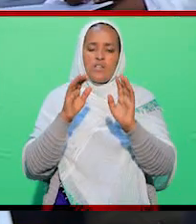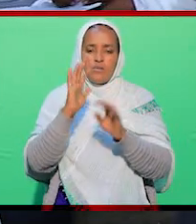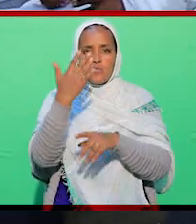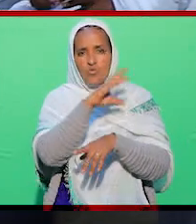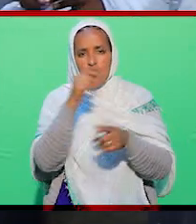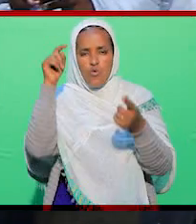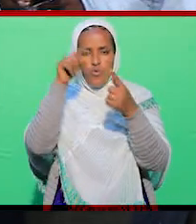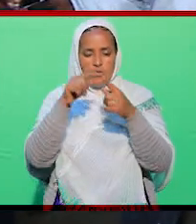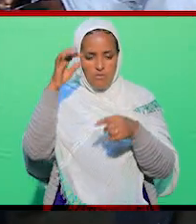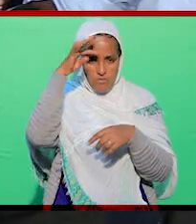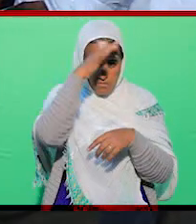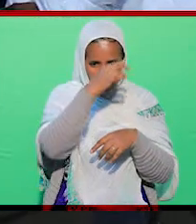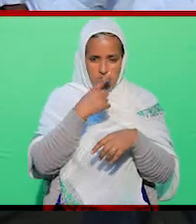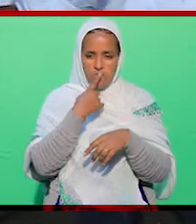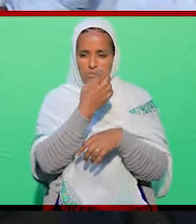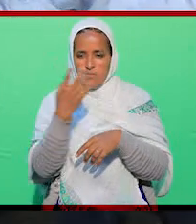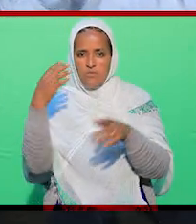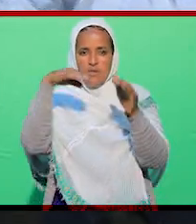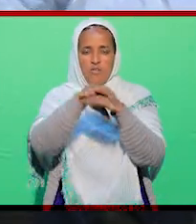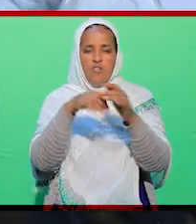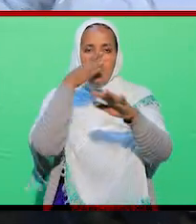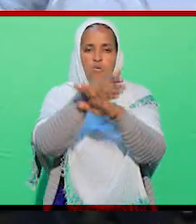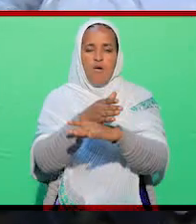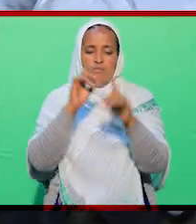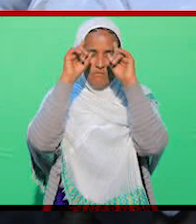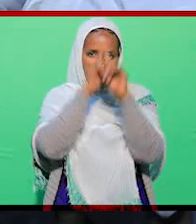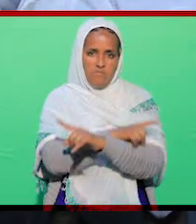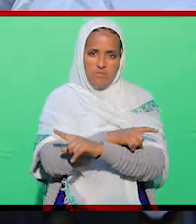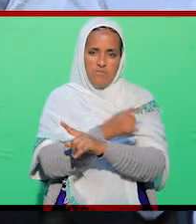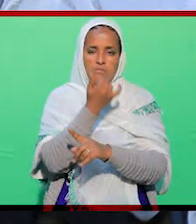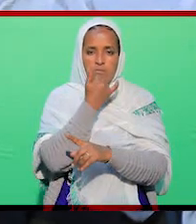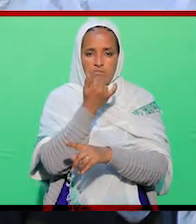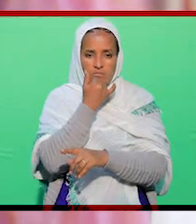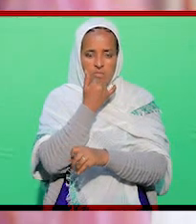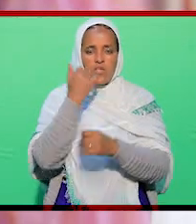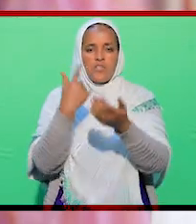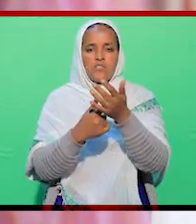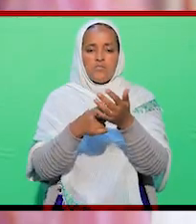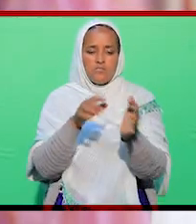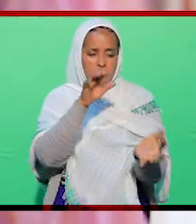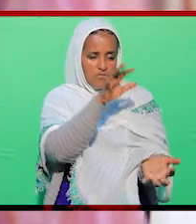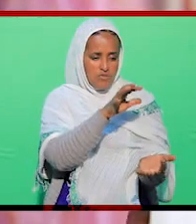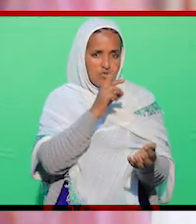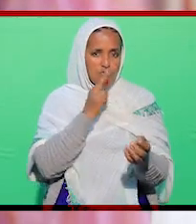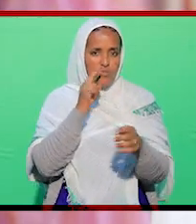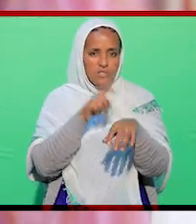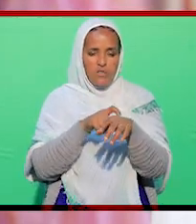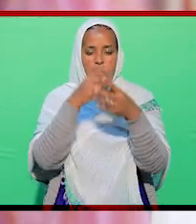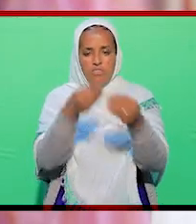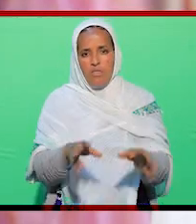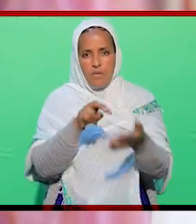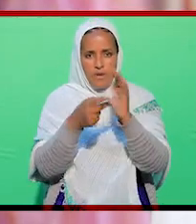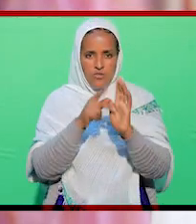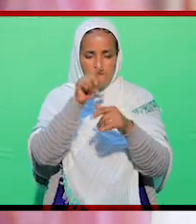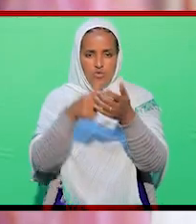ግን የተፈቀደልኝ ነው ይመስለውና ወደ መስከሩ ወደ ዝሙቱ ይገባል፣ በመብል በመጠጥ ምክንያት ማለት ነው። ስለዚህ በጾሙ ያጠራቀመውን ጸጋ ምን ያደርጋል